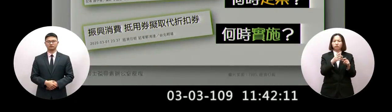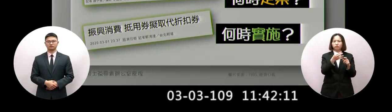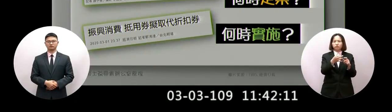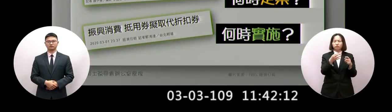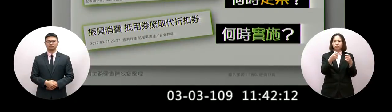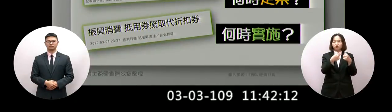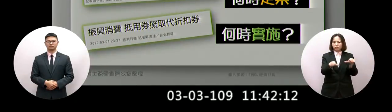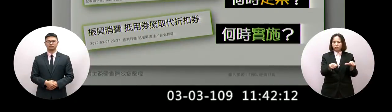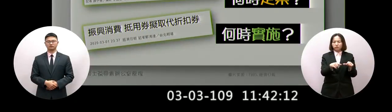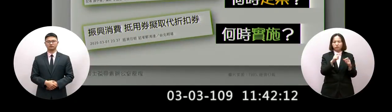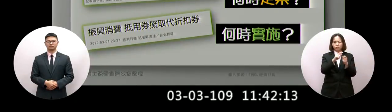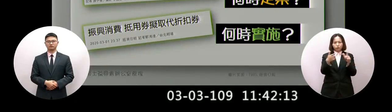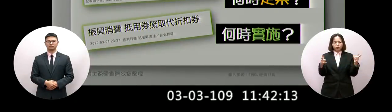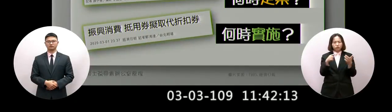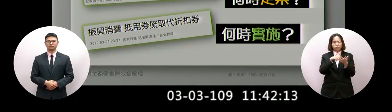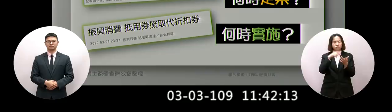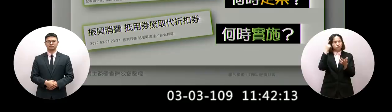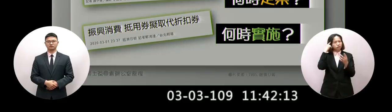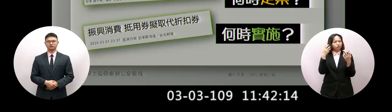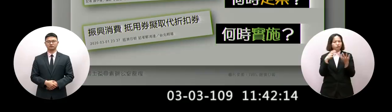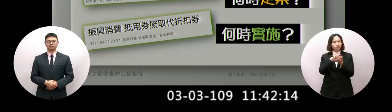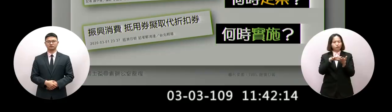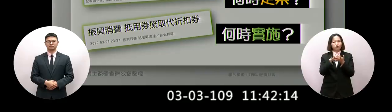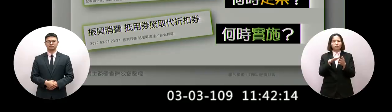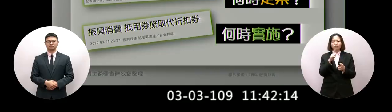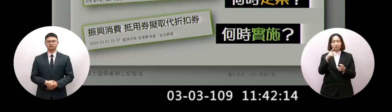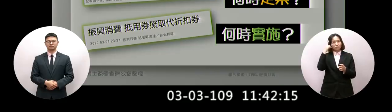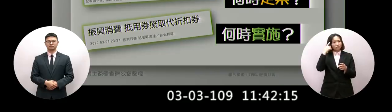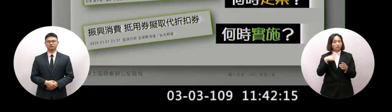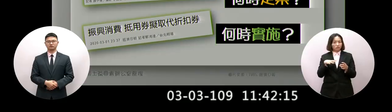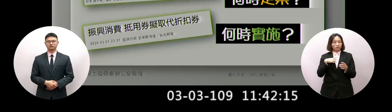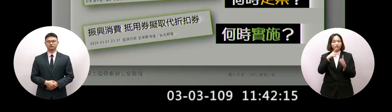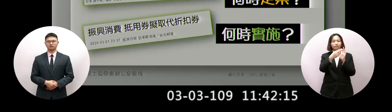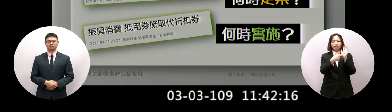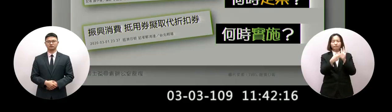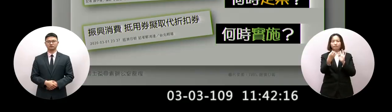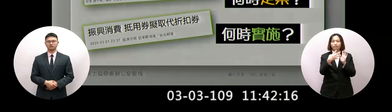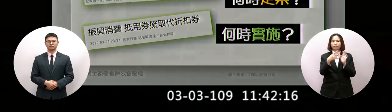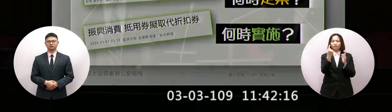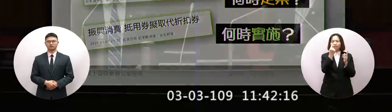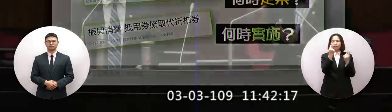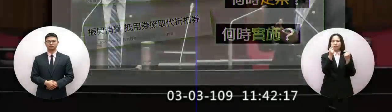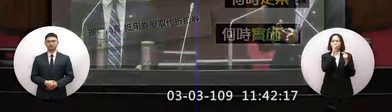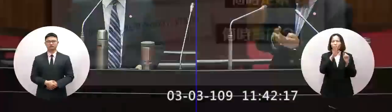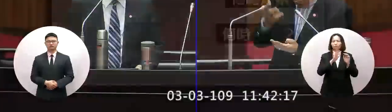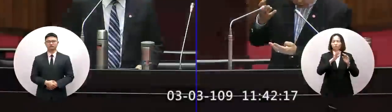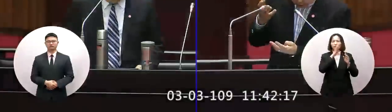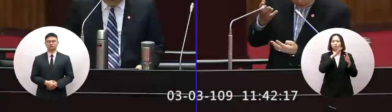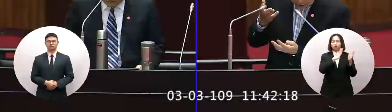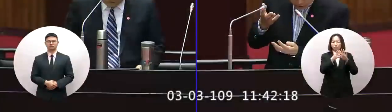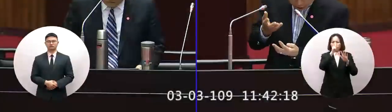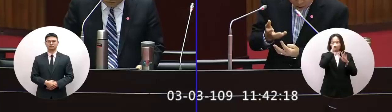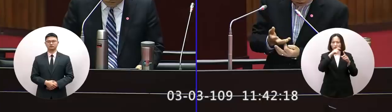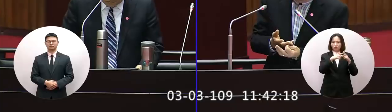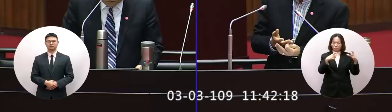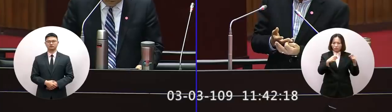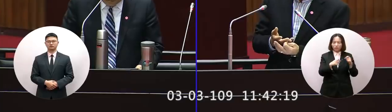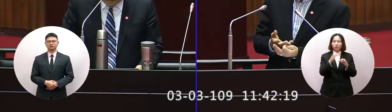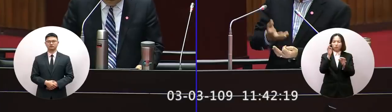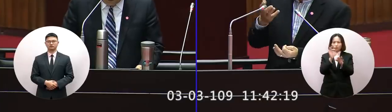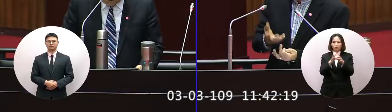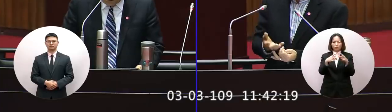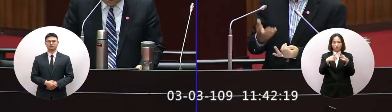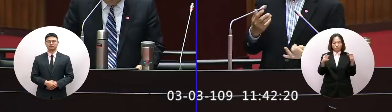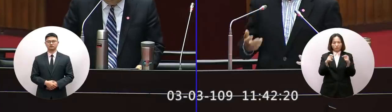券好 火啥啥你知道嗎你了解嗎你稍微說一下少做正心券 少做折扣